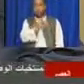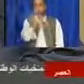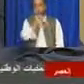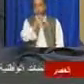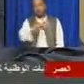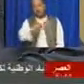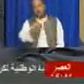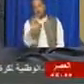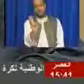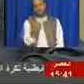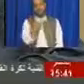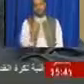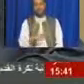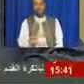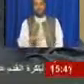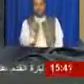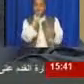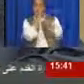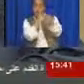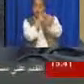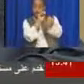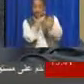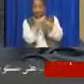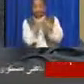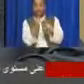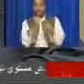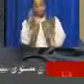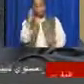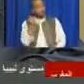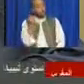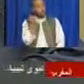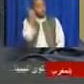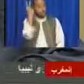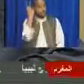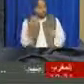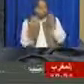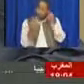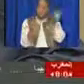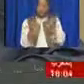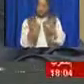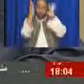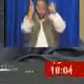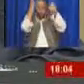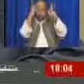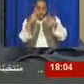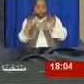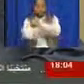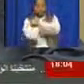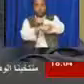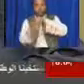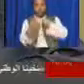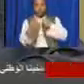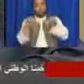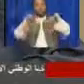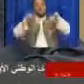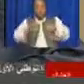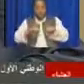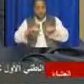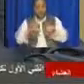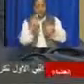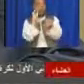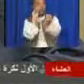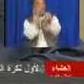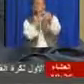انتم شغلتوها في مشاغل اخرى ينبغي ان تلاحظوا هذا فوفر لها الجو المناسب بحيث نحاسبها اذا مر اسبوع ولم